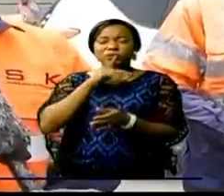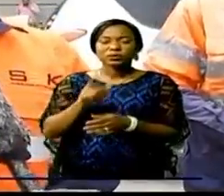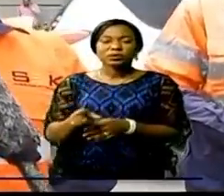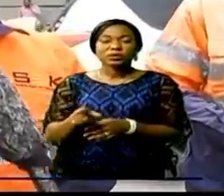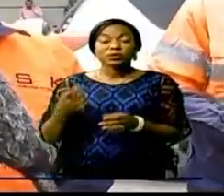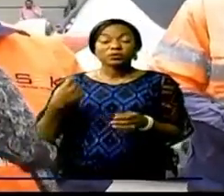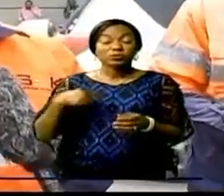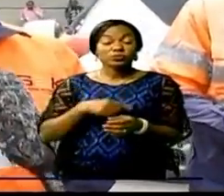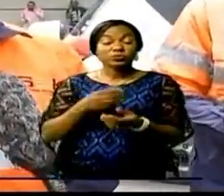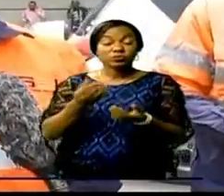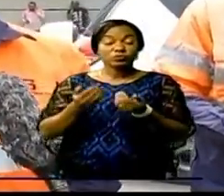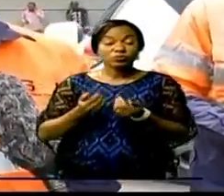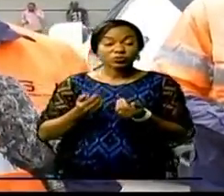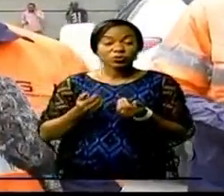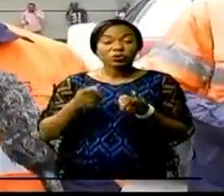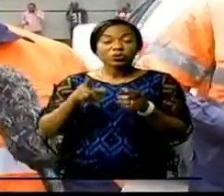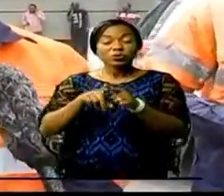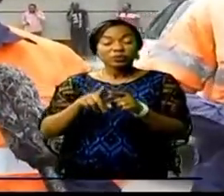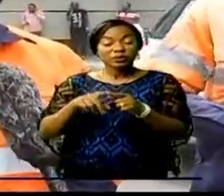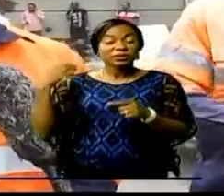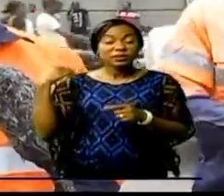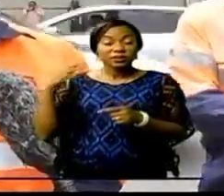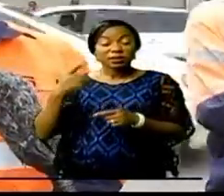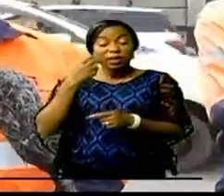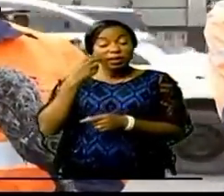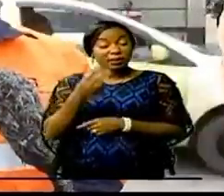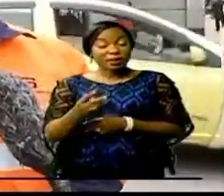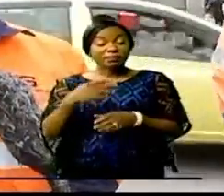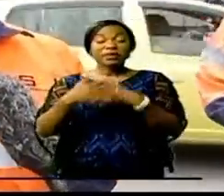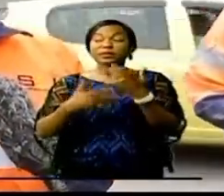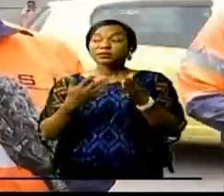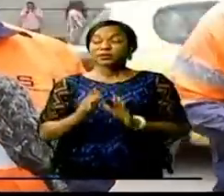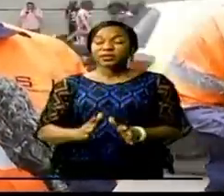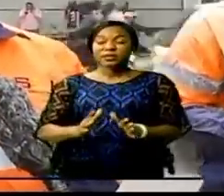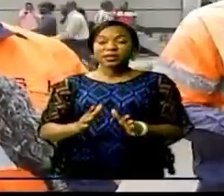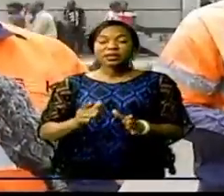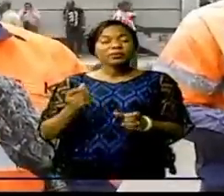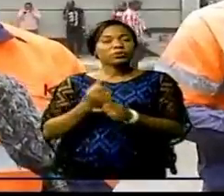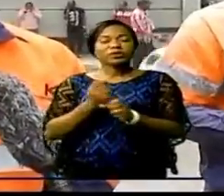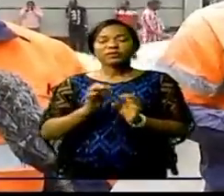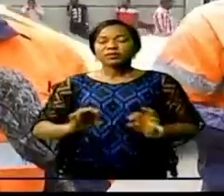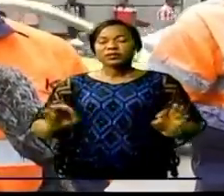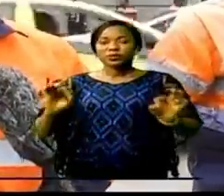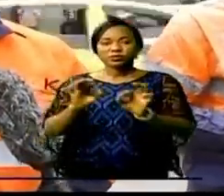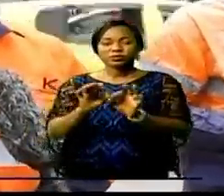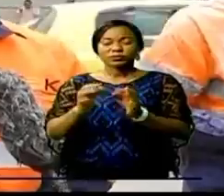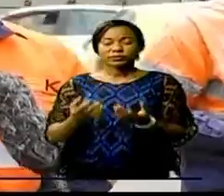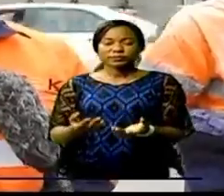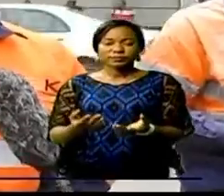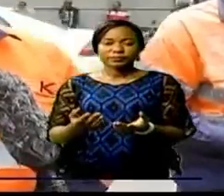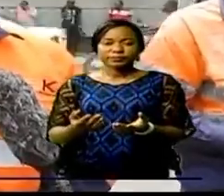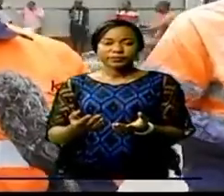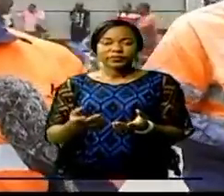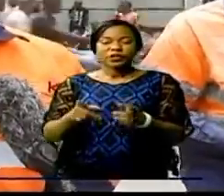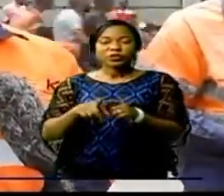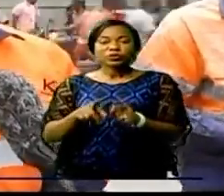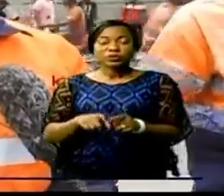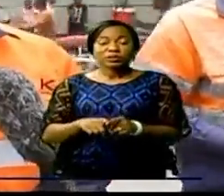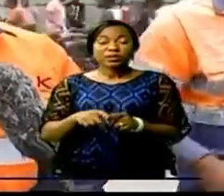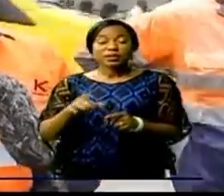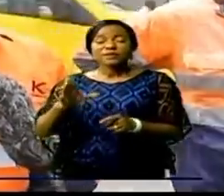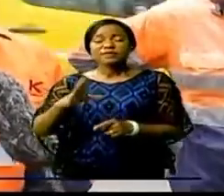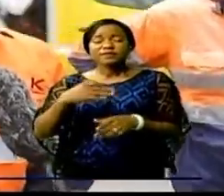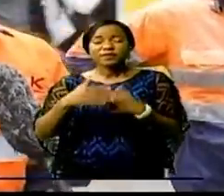voulons que quelque part, que les gens aient des cœurs, pas des cailloux à la place des cœurs. Ça fait tellement